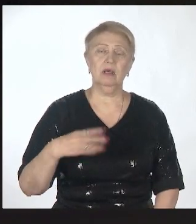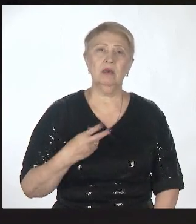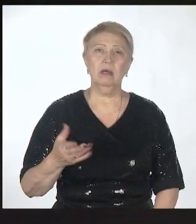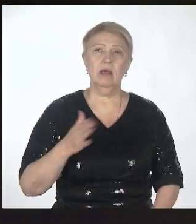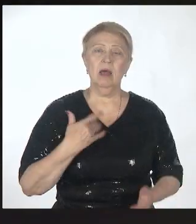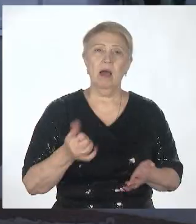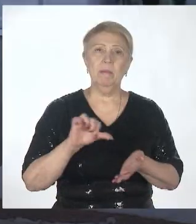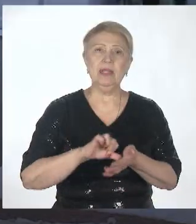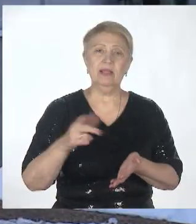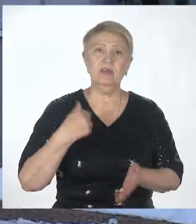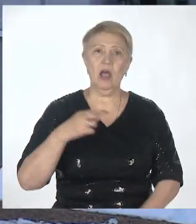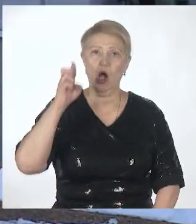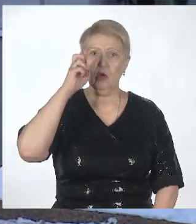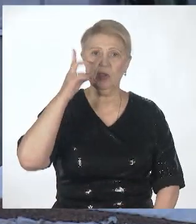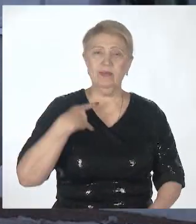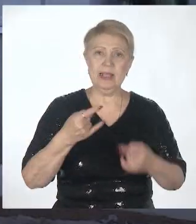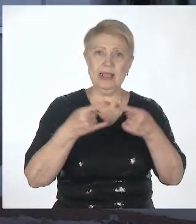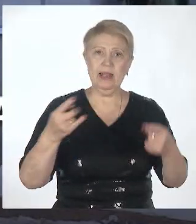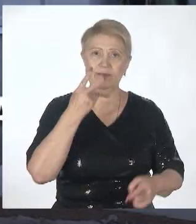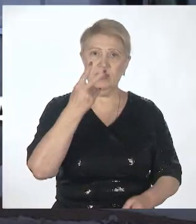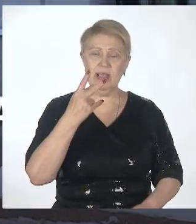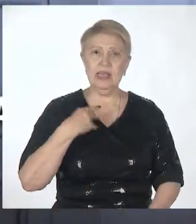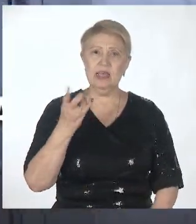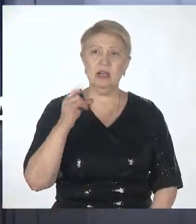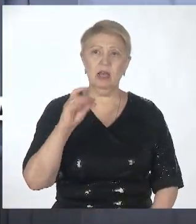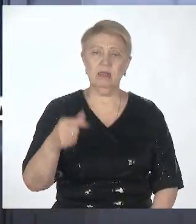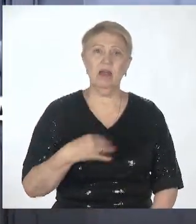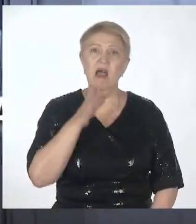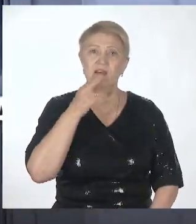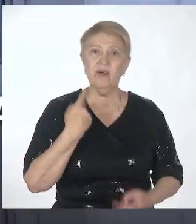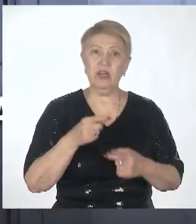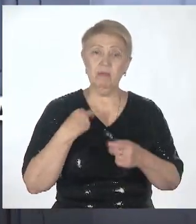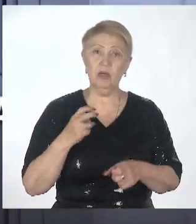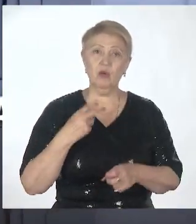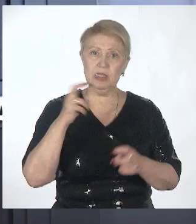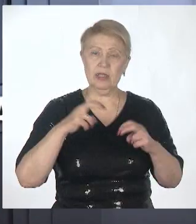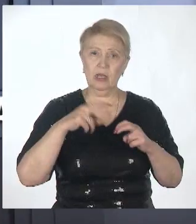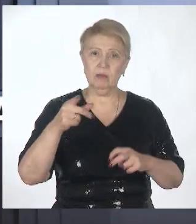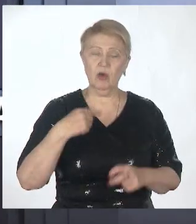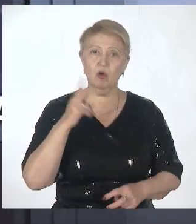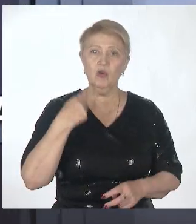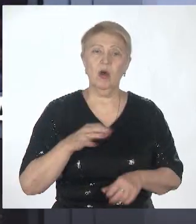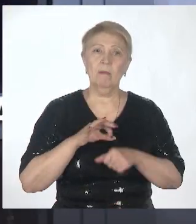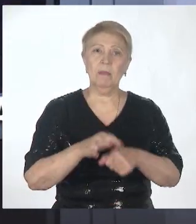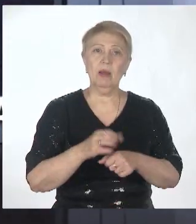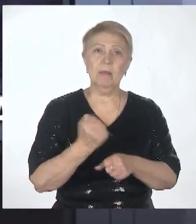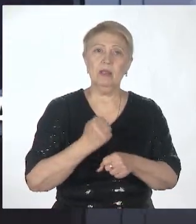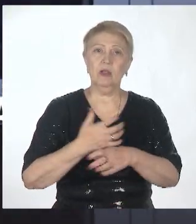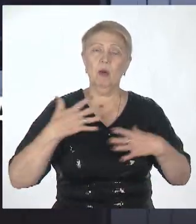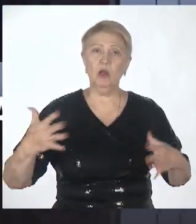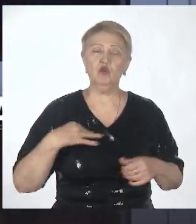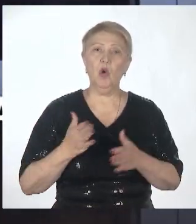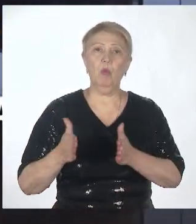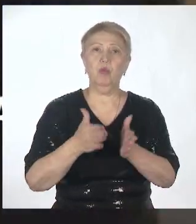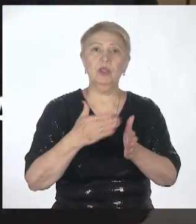государственной телевидения Ирана. Во время двойного досмотра у участников конференции, многие из которых проделали большой путь, изымались продукты